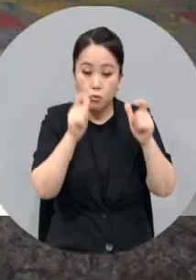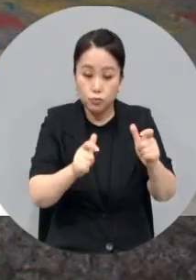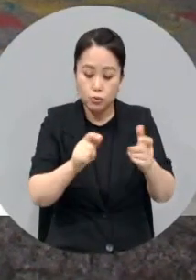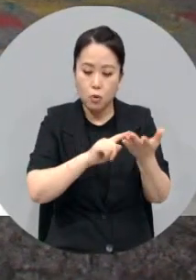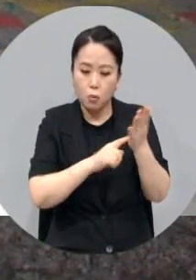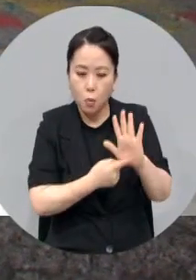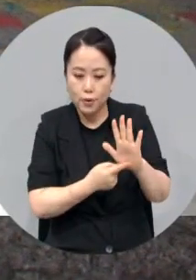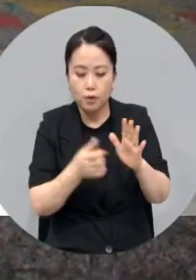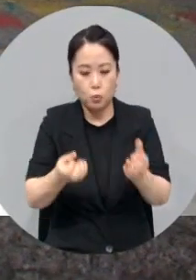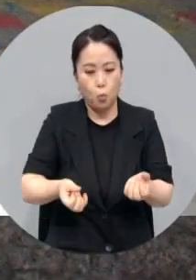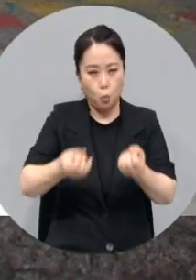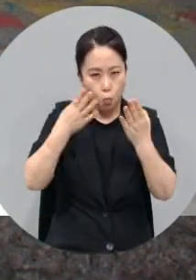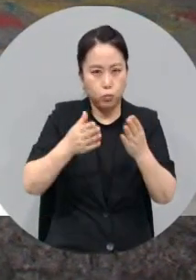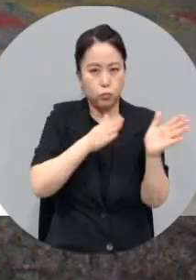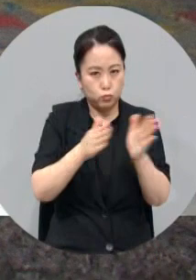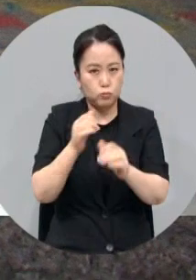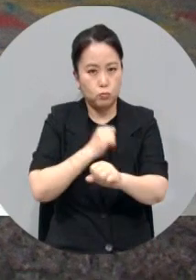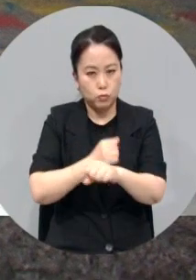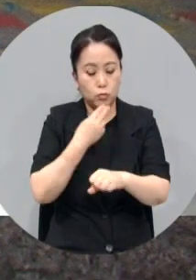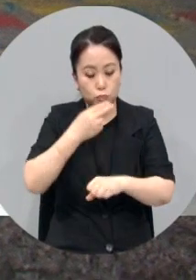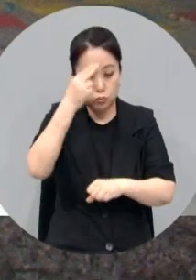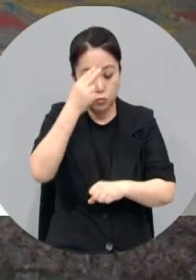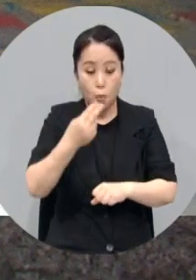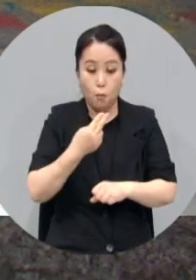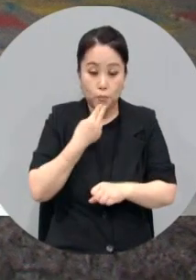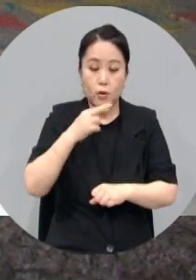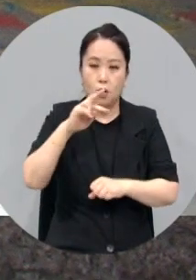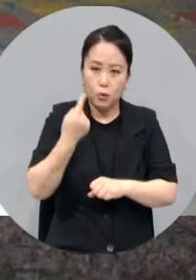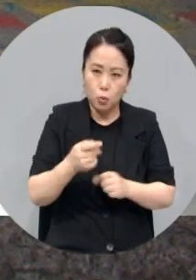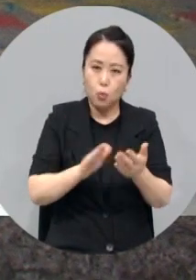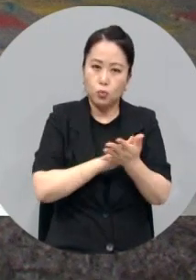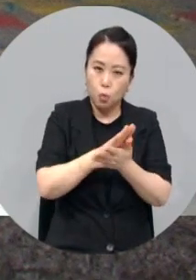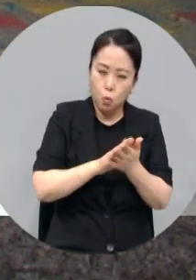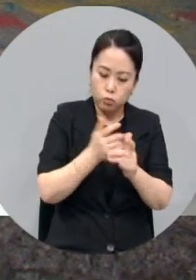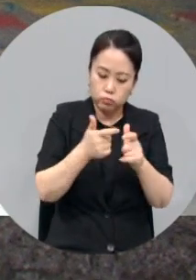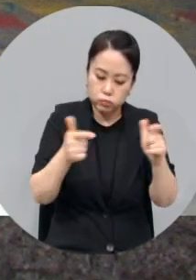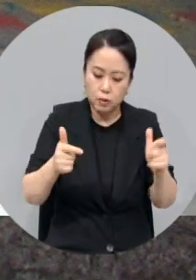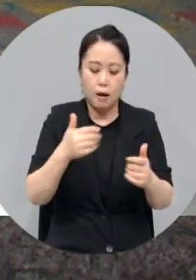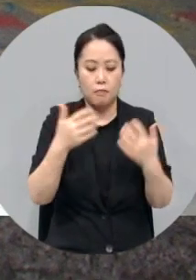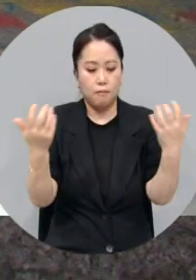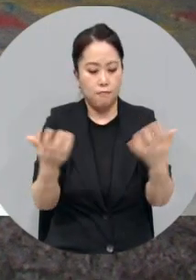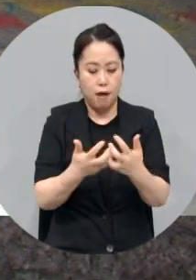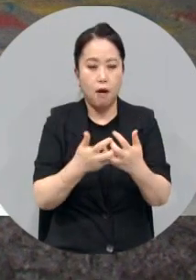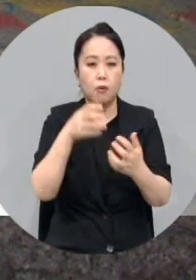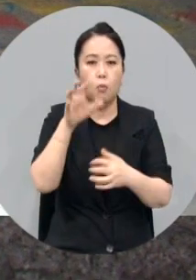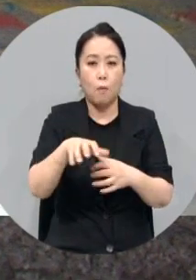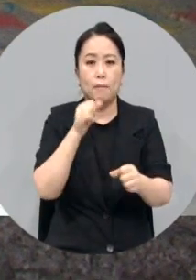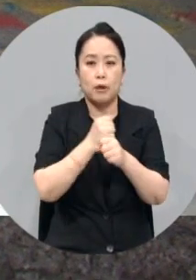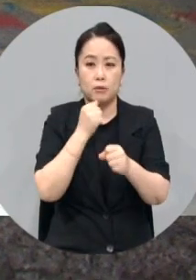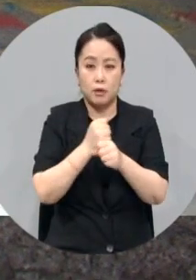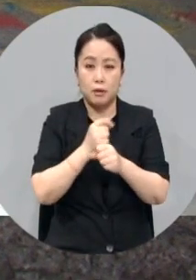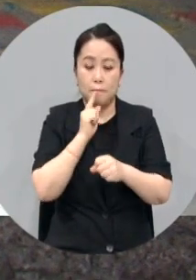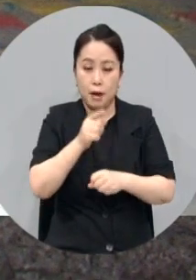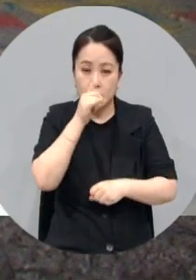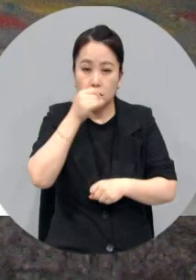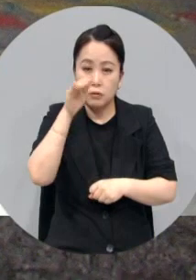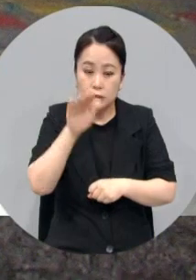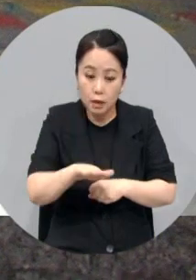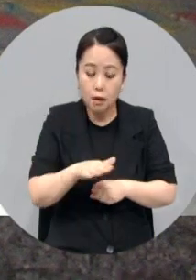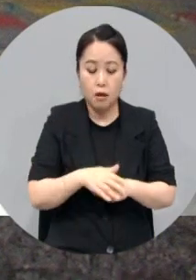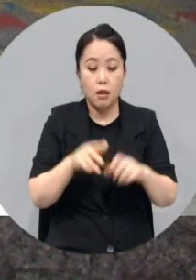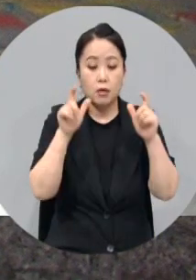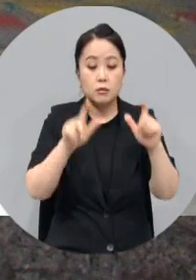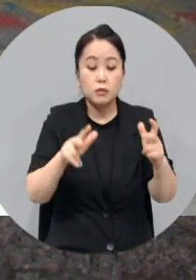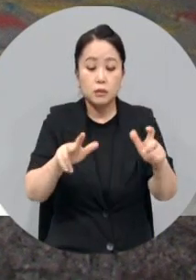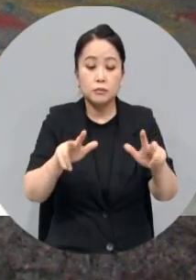술은 없더라도 놀거리가 가득한 곳으로 바꾸는 등 상권 활성화 대책을 추진하겠다고 밝혔었는데요. 현재 주변